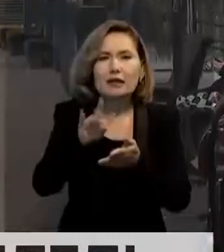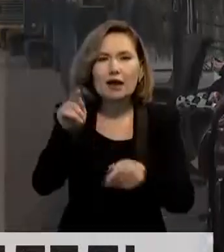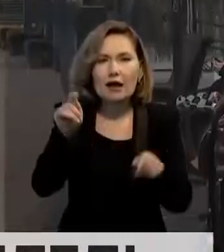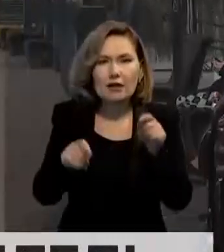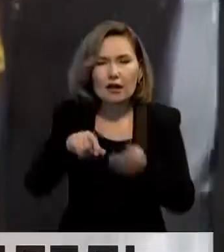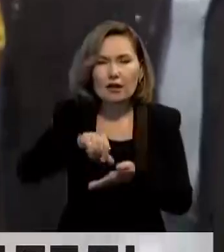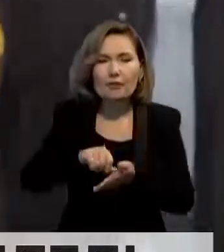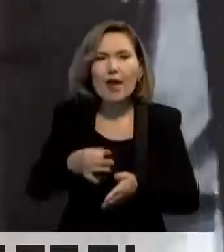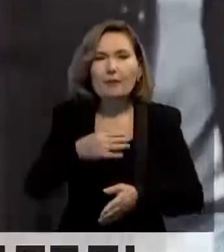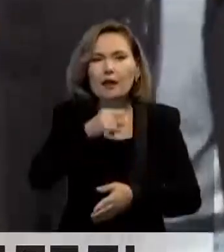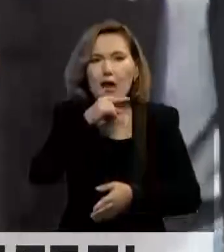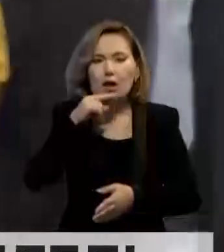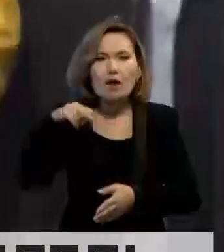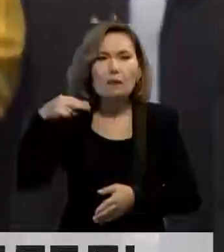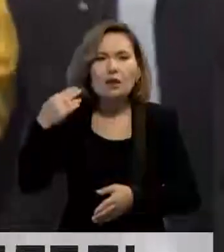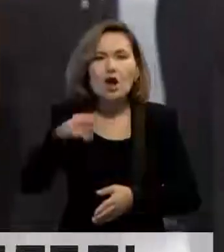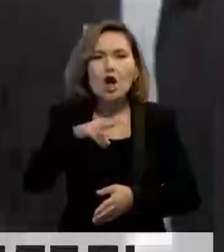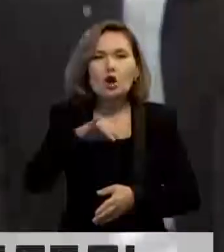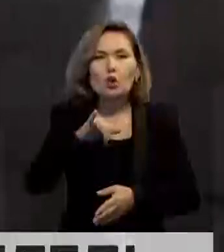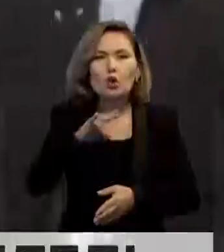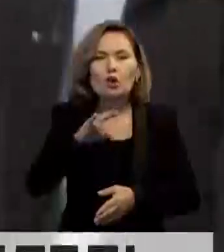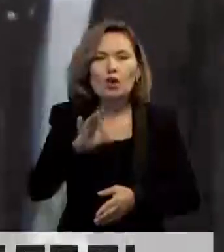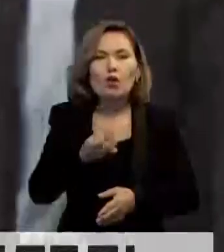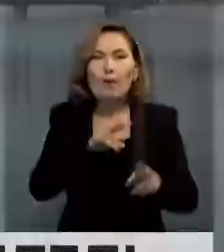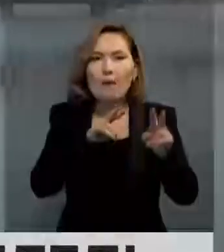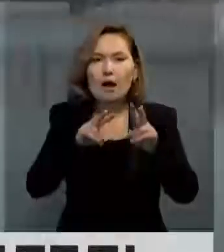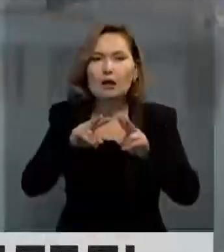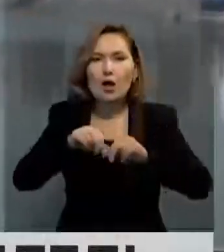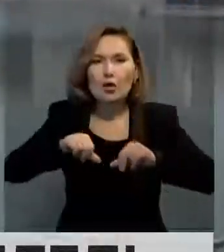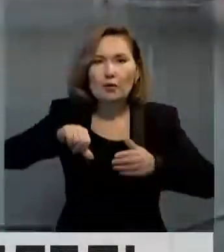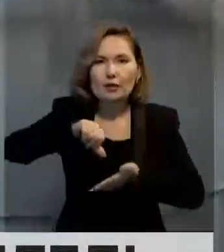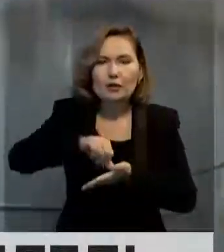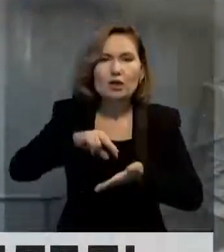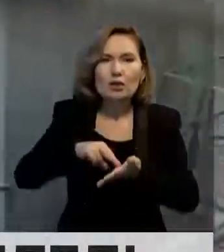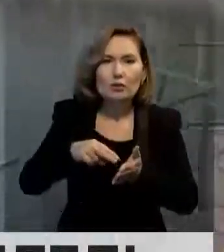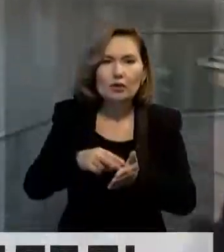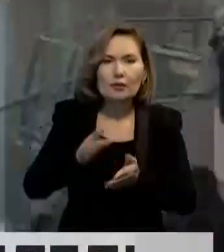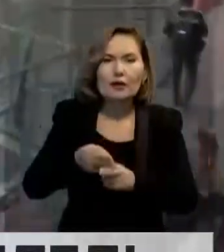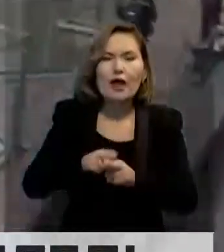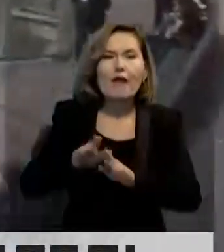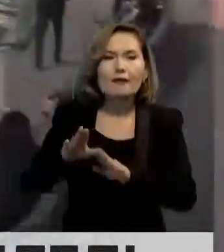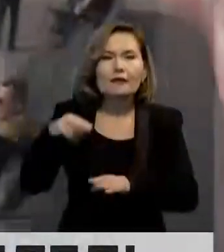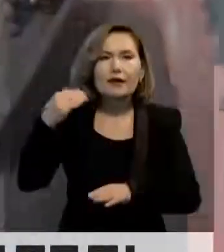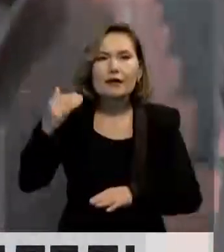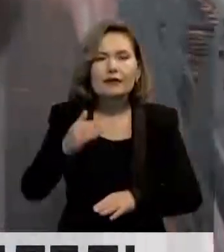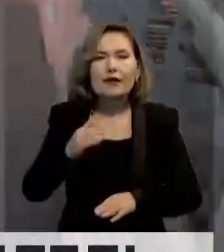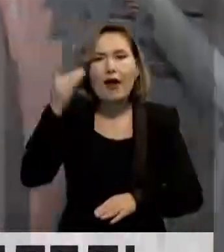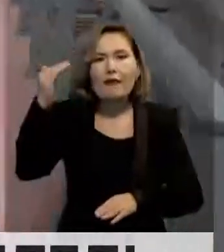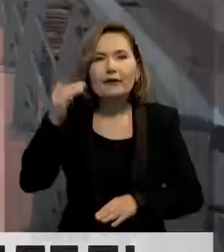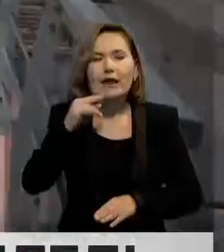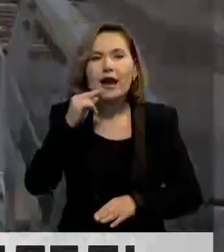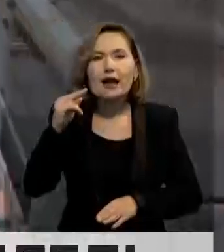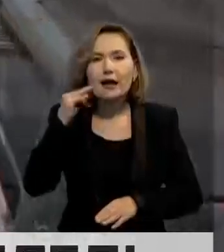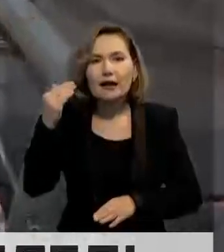президенті Александр Лукашенко кеңестің бақылаушысы ретінде қатысады деп жоспарланып отыр. Вице-президент деңгейінде Вьетнам, Қытай Халық